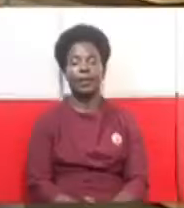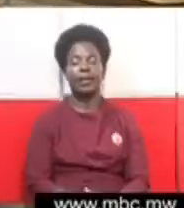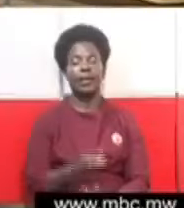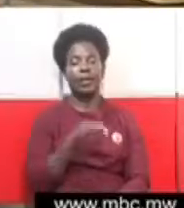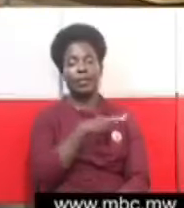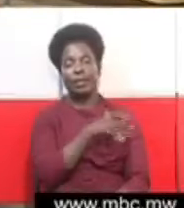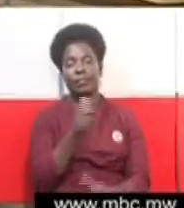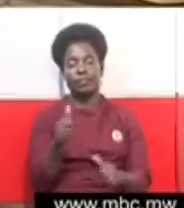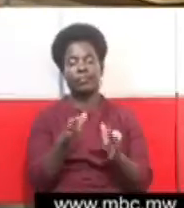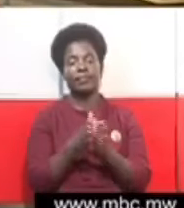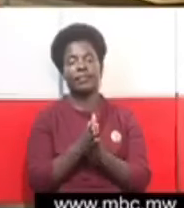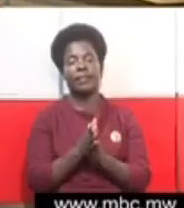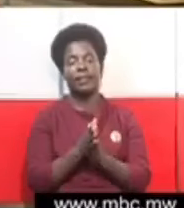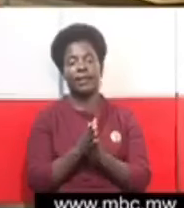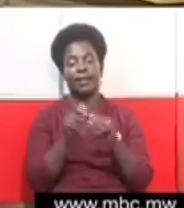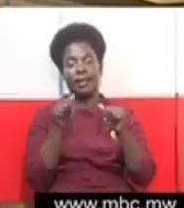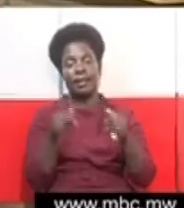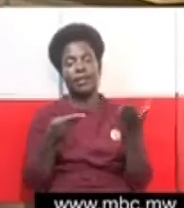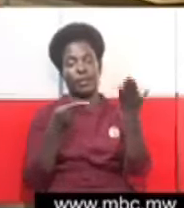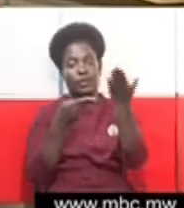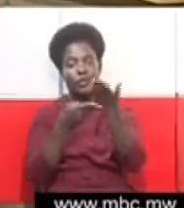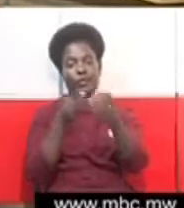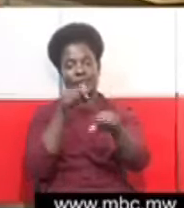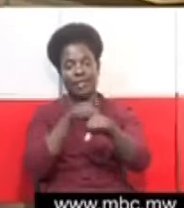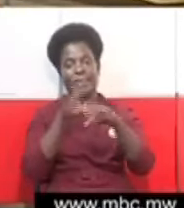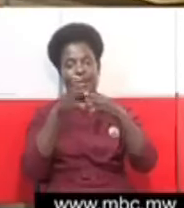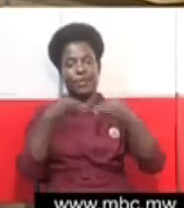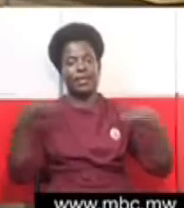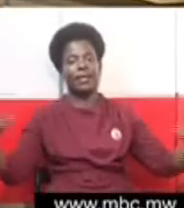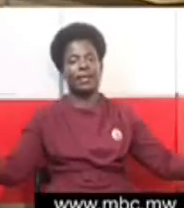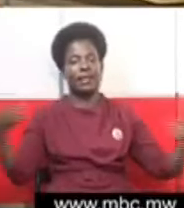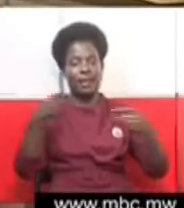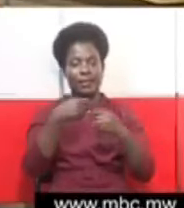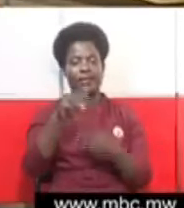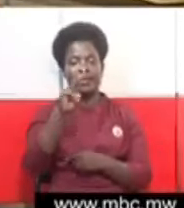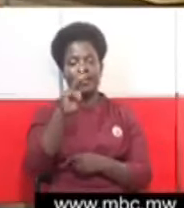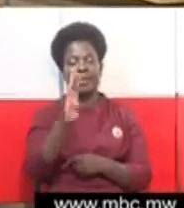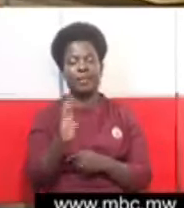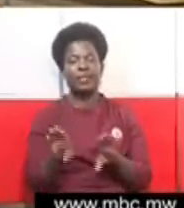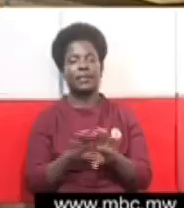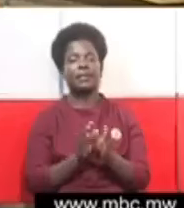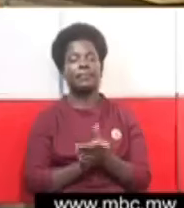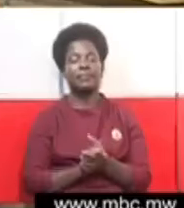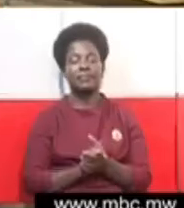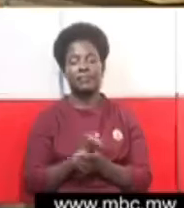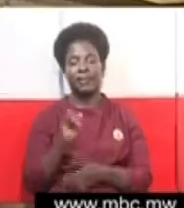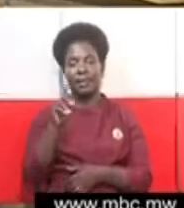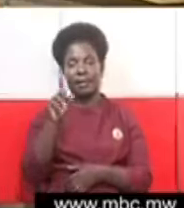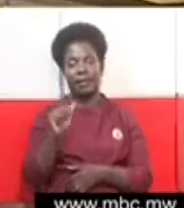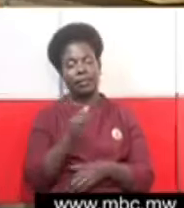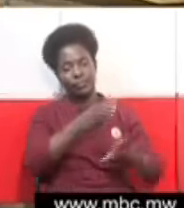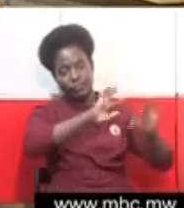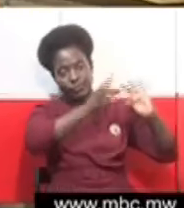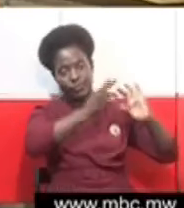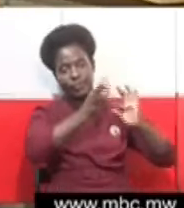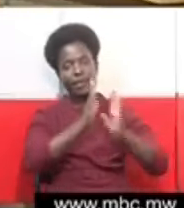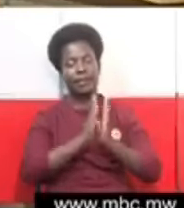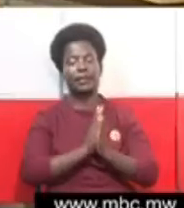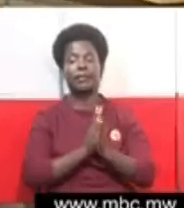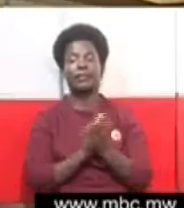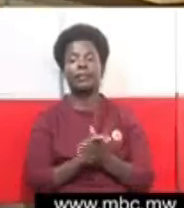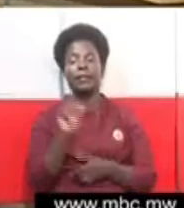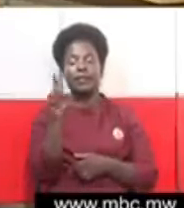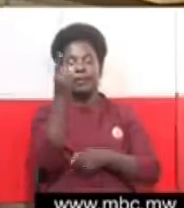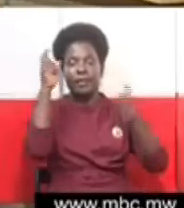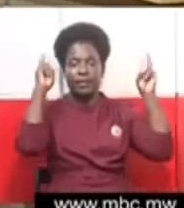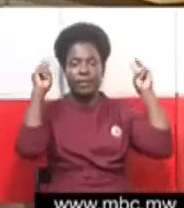Madzulo abwino alelo la juwili ndi ntawi ya nkani kujokela kuno ku MBC. Mulindine Aida Chwaya ndi nzanga yuli mne mponda.